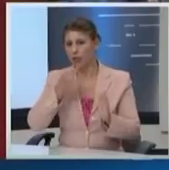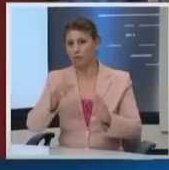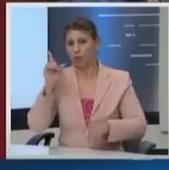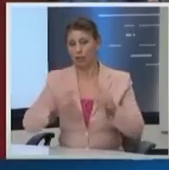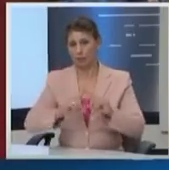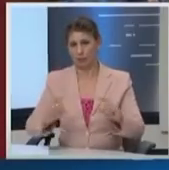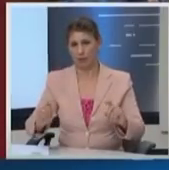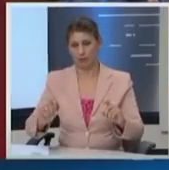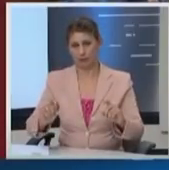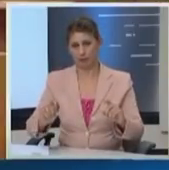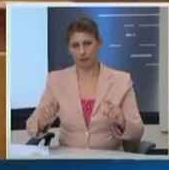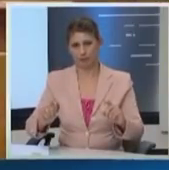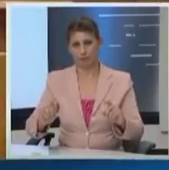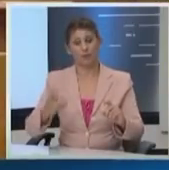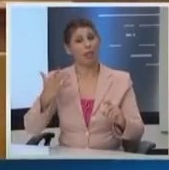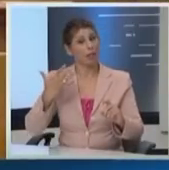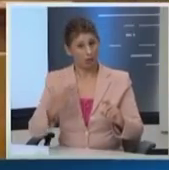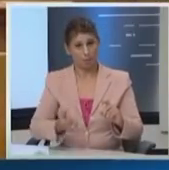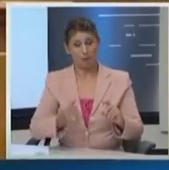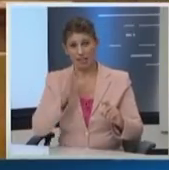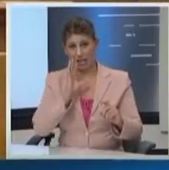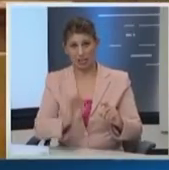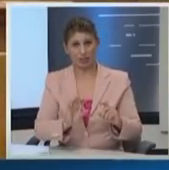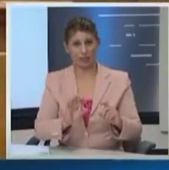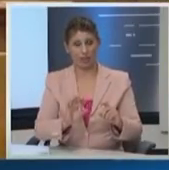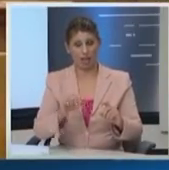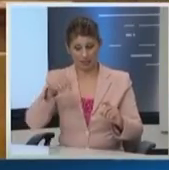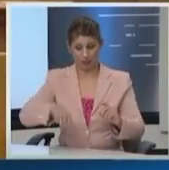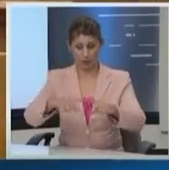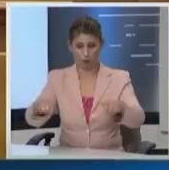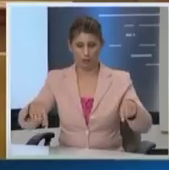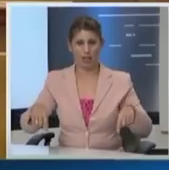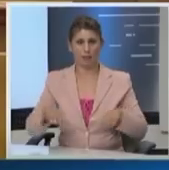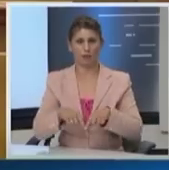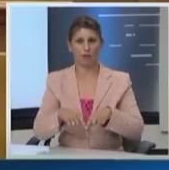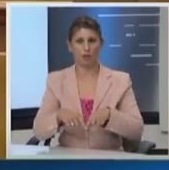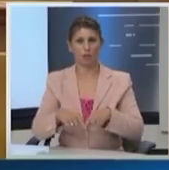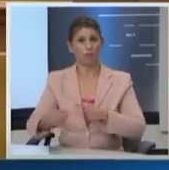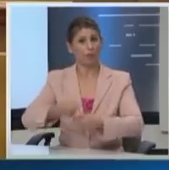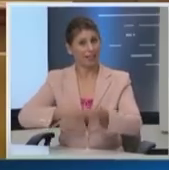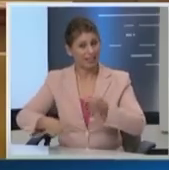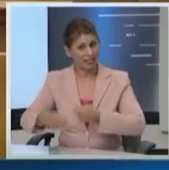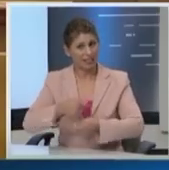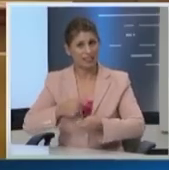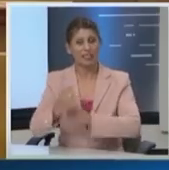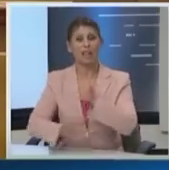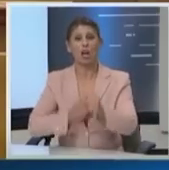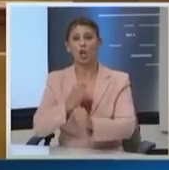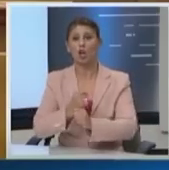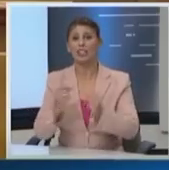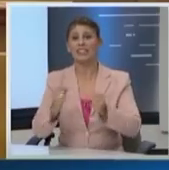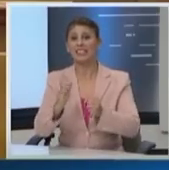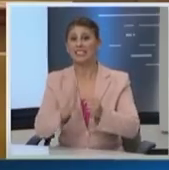πράγματα εδώ. Υπάρχει αλήθεια κανείς σε αυτήν εδώ την αίθουσα που διαχειρίστηκε τα χρόνια της